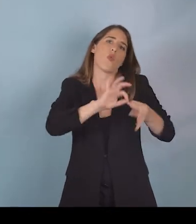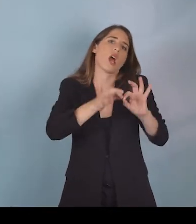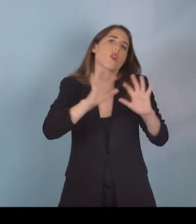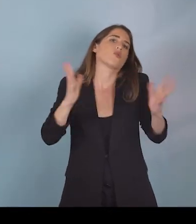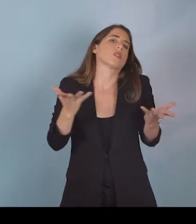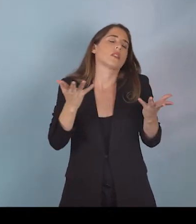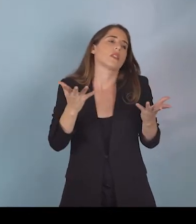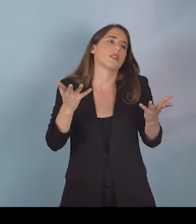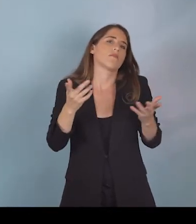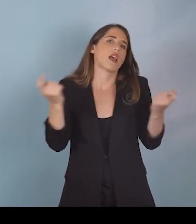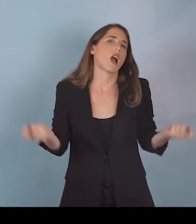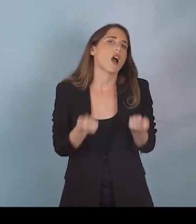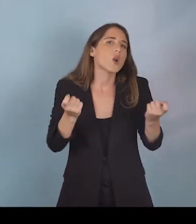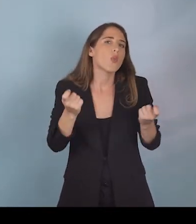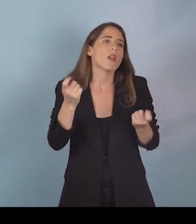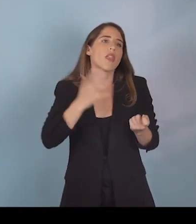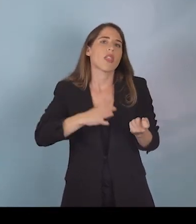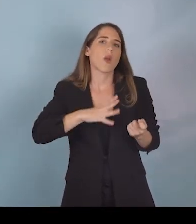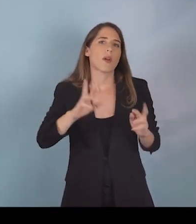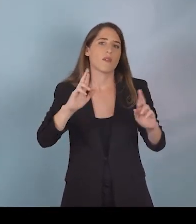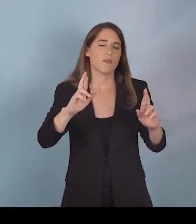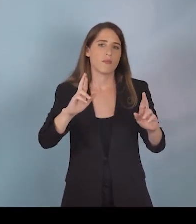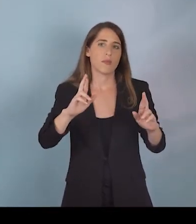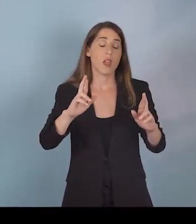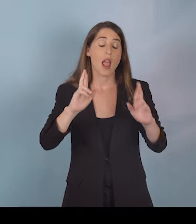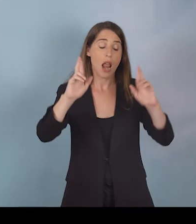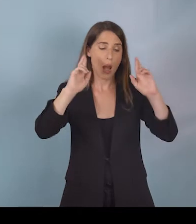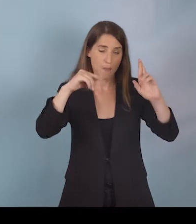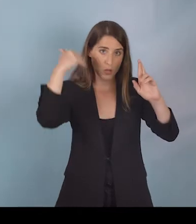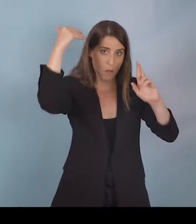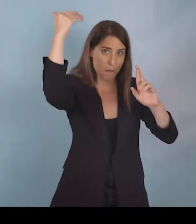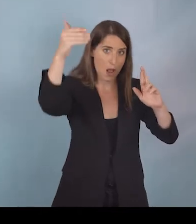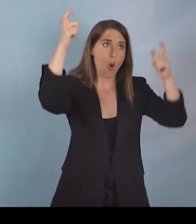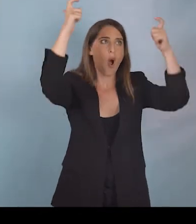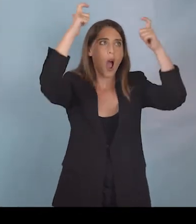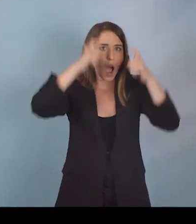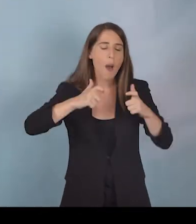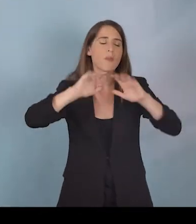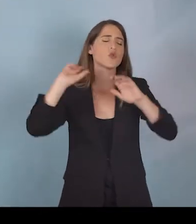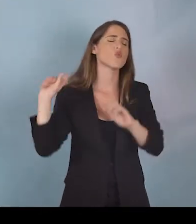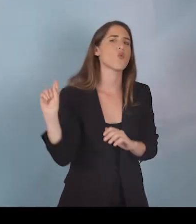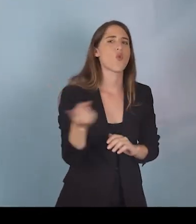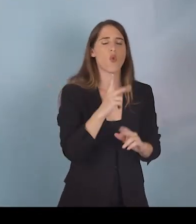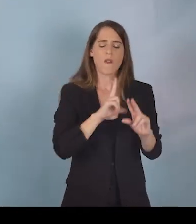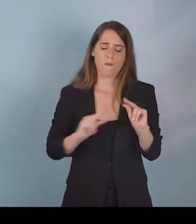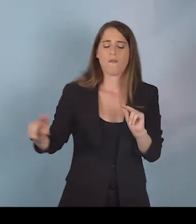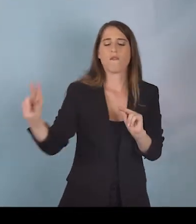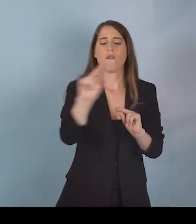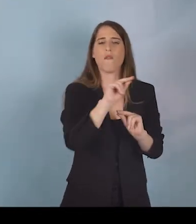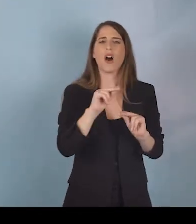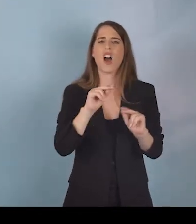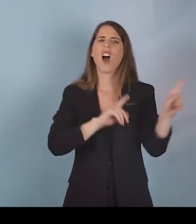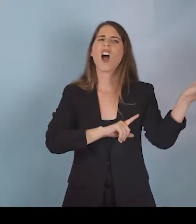και τι ελπίζουμε να κερδίσουμε. Γάμος για όλους ανεξάρτητα από το φύλο των μελών του